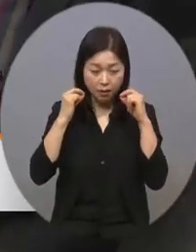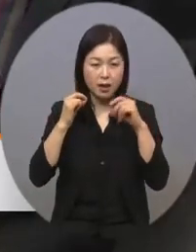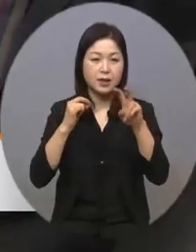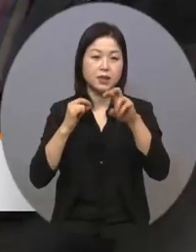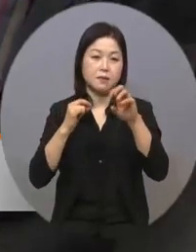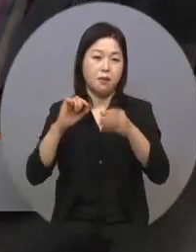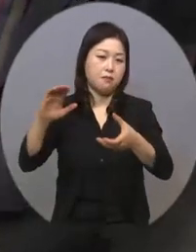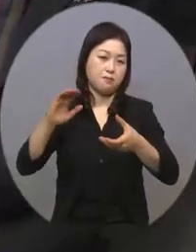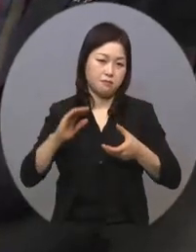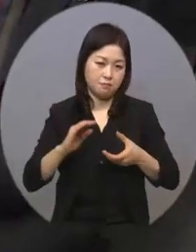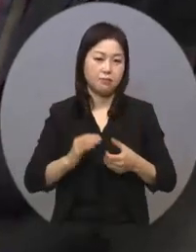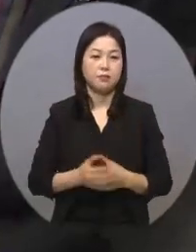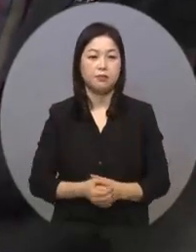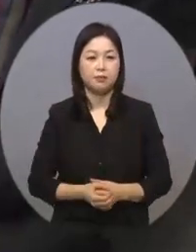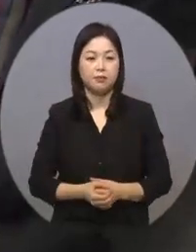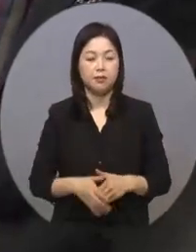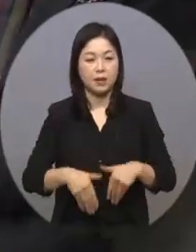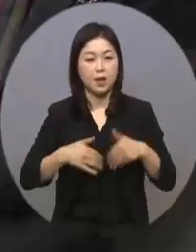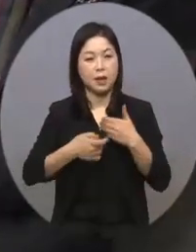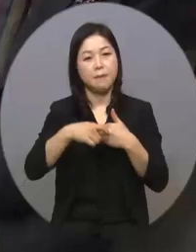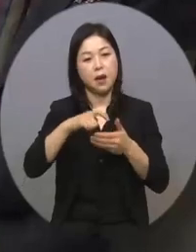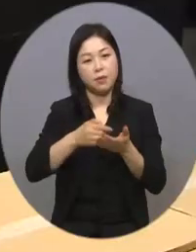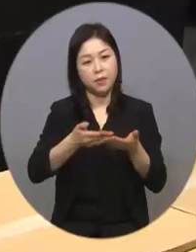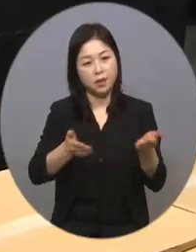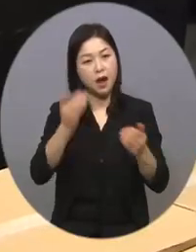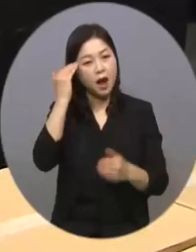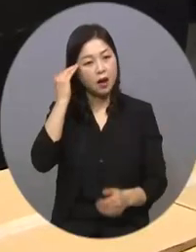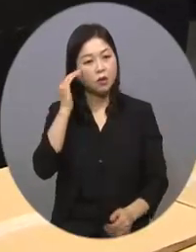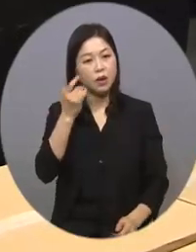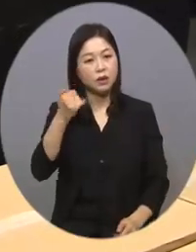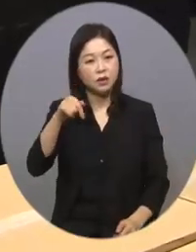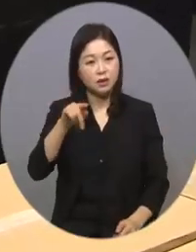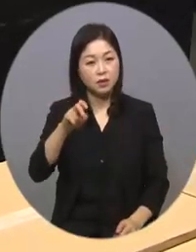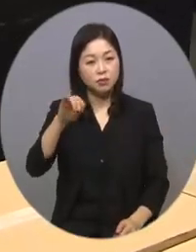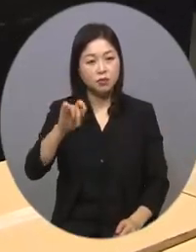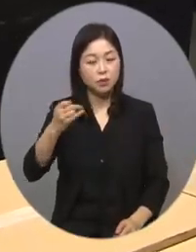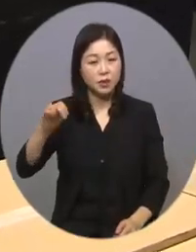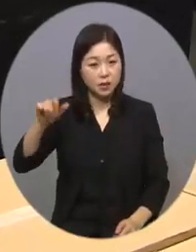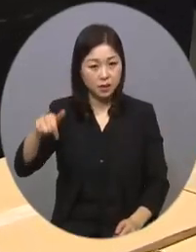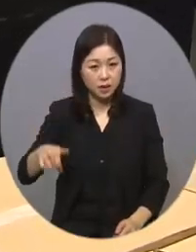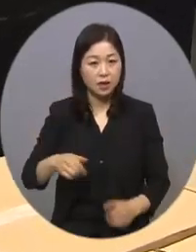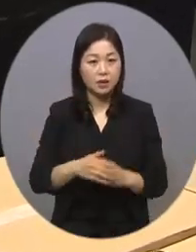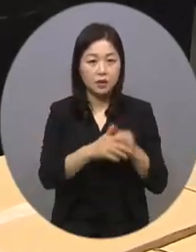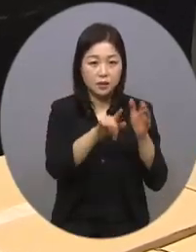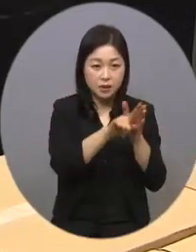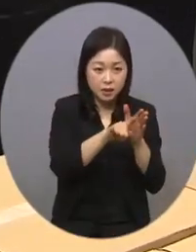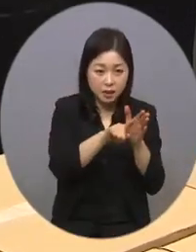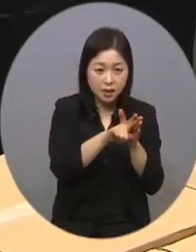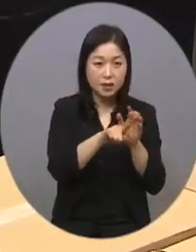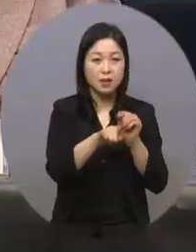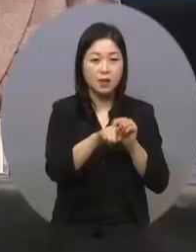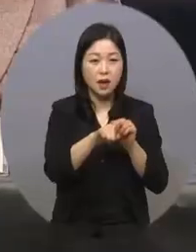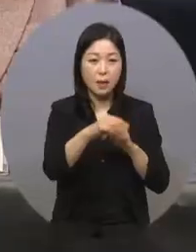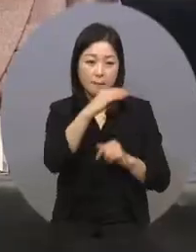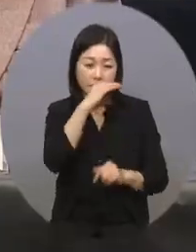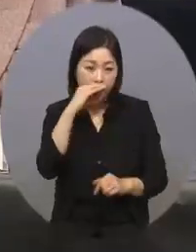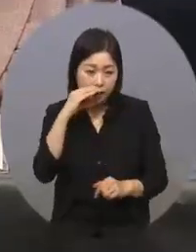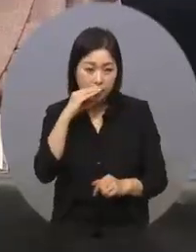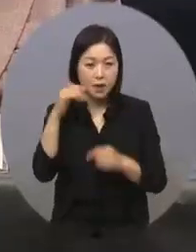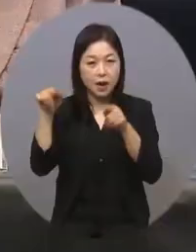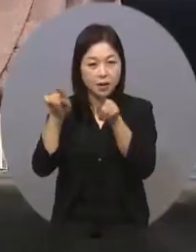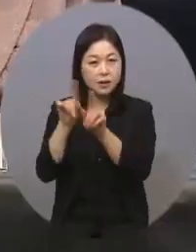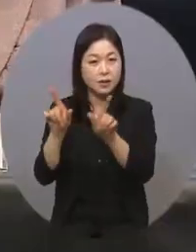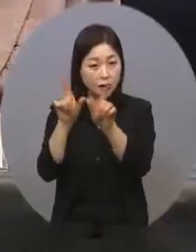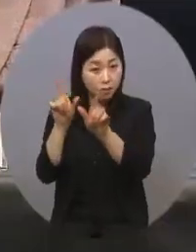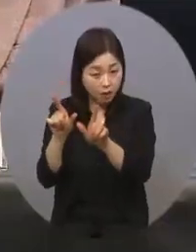받았습니다 따뜻한 마음을 나누는 한국 황금 풀 백서는 실내 정도 상생 경영을 모토로 에너지 자원개발